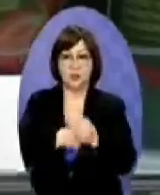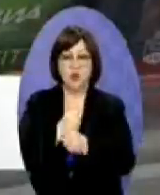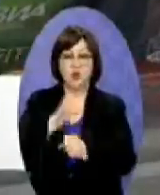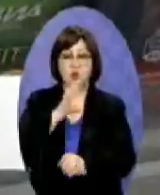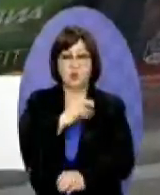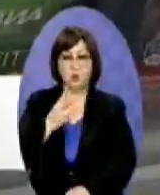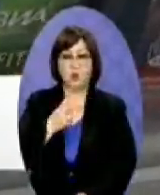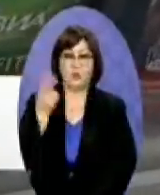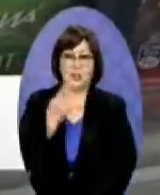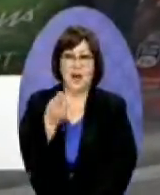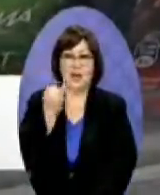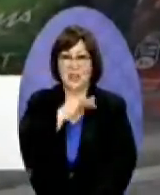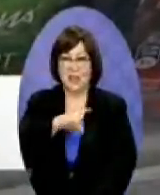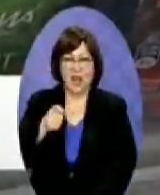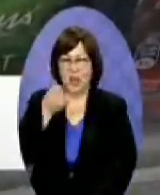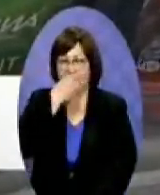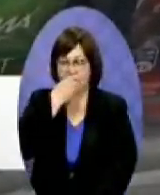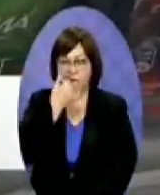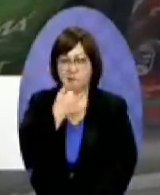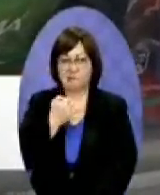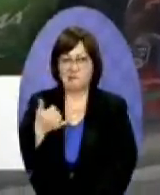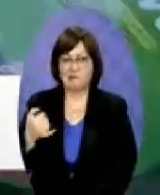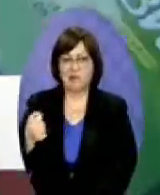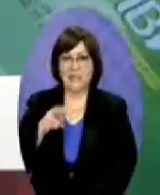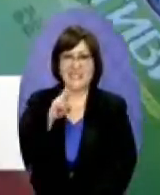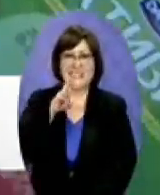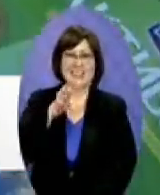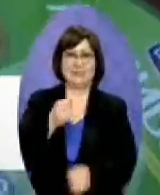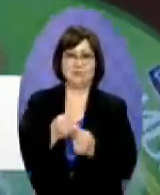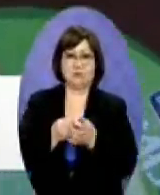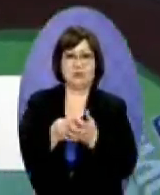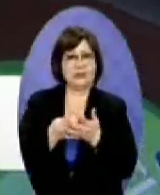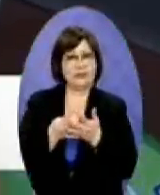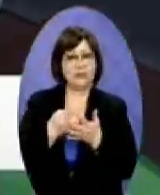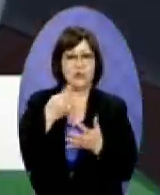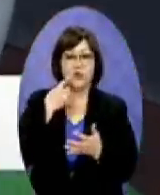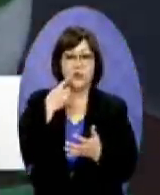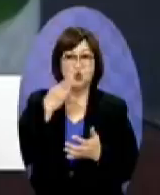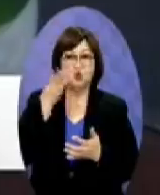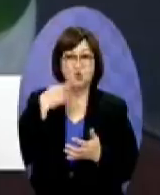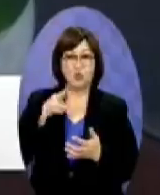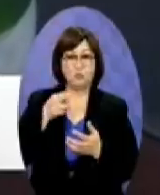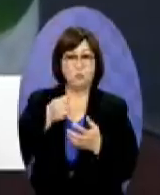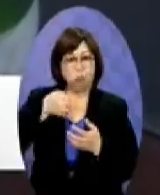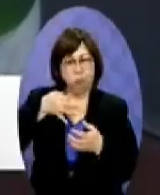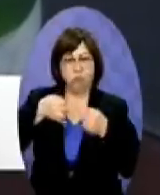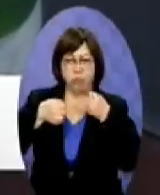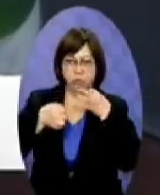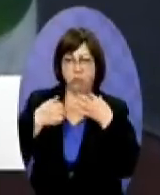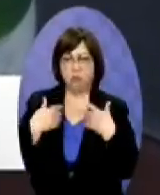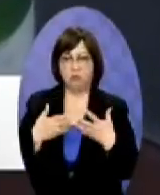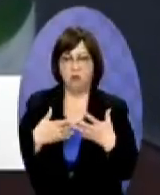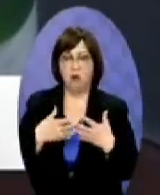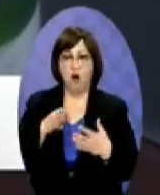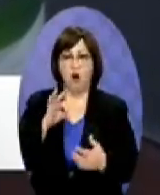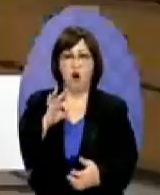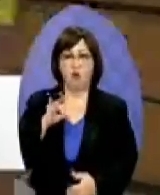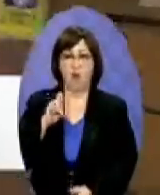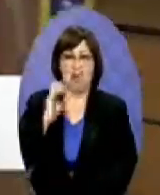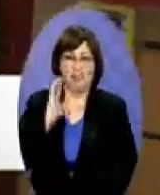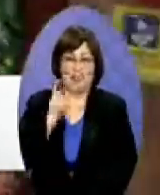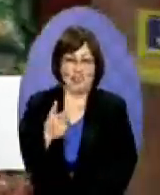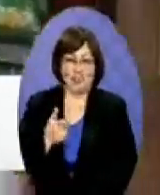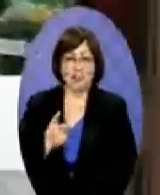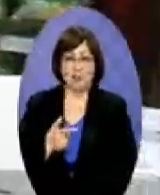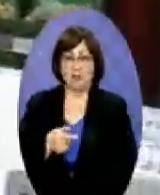эдэний хэрэглээгээ багасгаснаас үүдэж ясны сэргэжилт болон шүд цооролт ихсэж байгаа. Иймд байгалийн эм болсон органик бүтээгдэхүүн